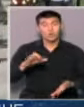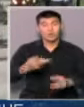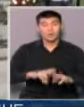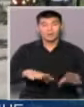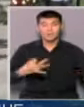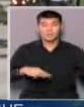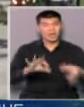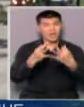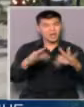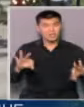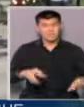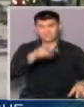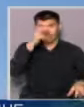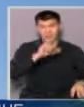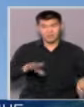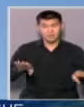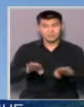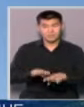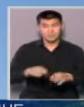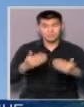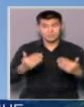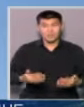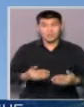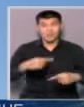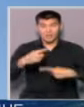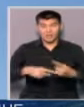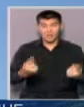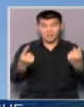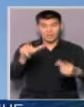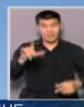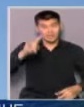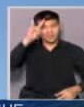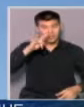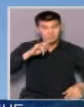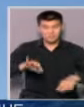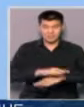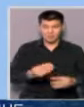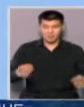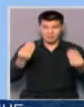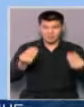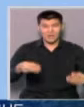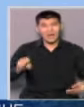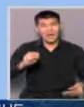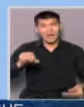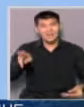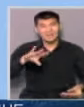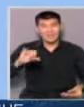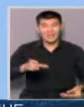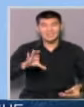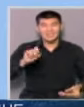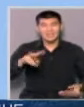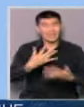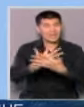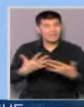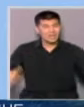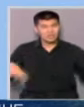күйлерінде азаттықты аңсап, бостандықты жырлап өткен дара тұлға. Қазақ ұлтының бай мұрасын адай, балбырауын, сарырқа және тағы